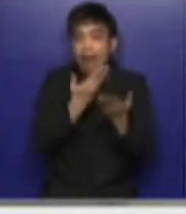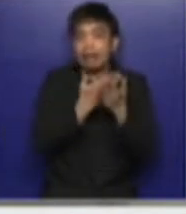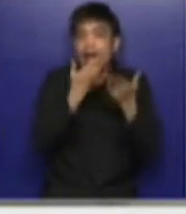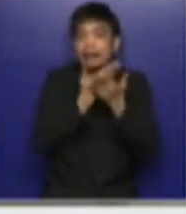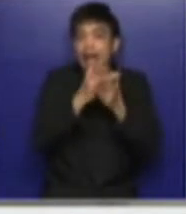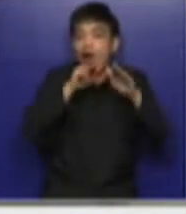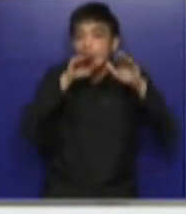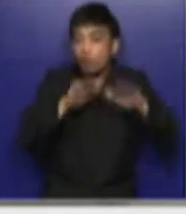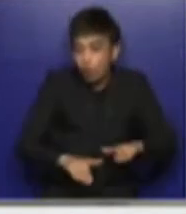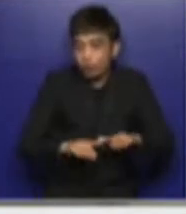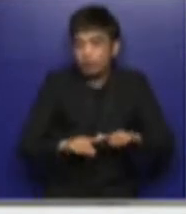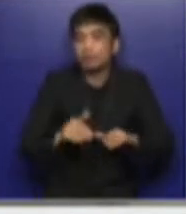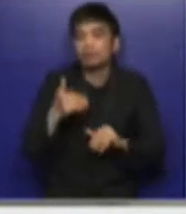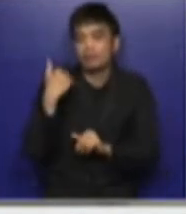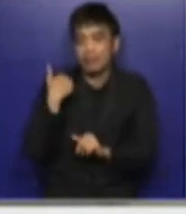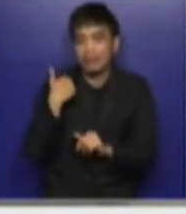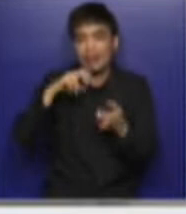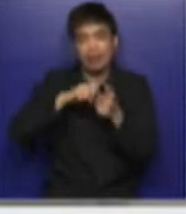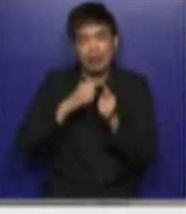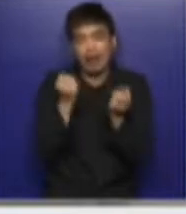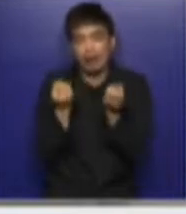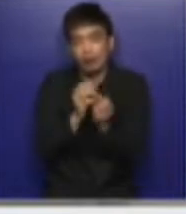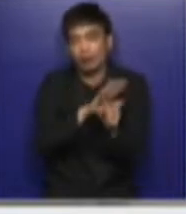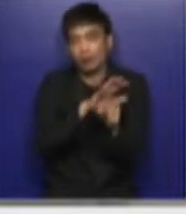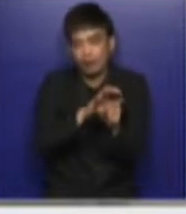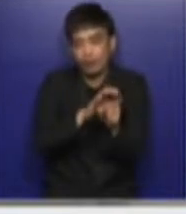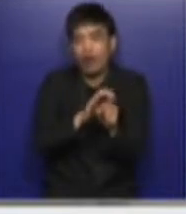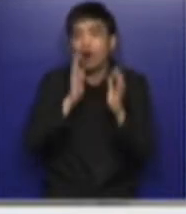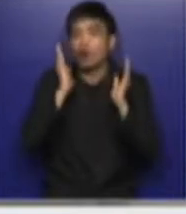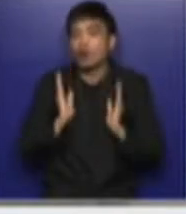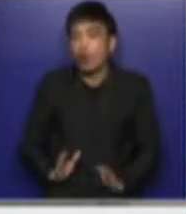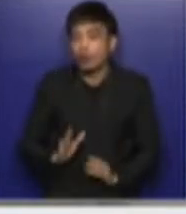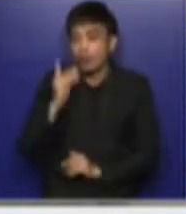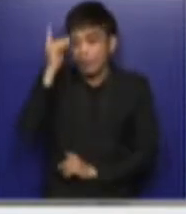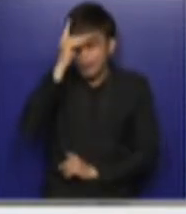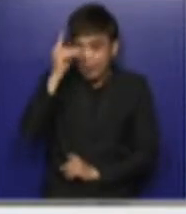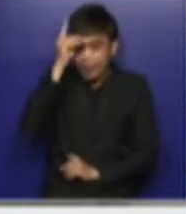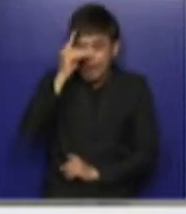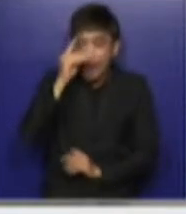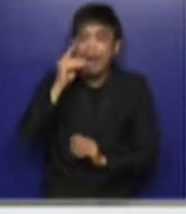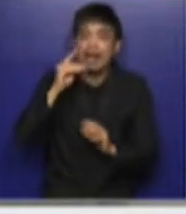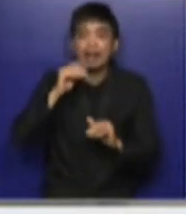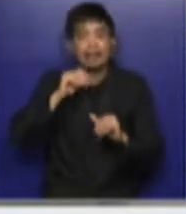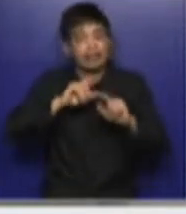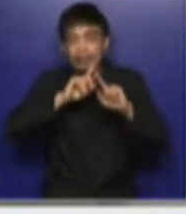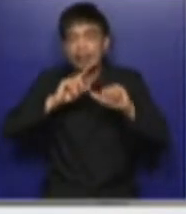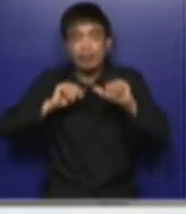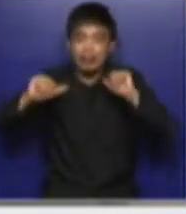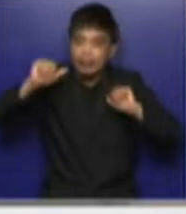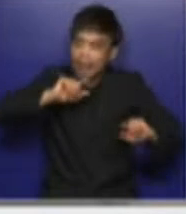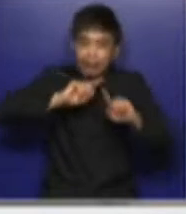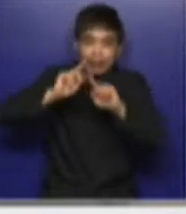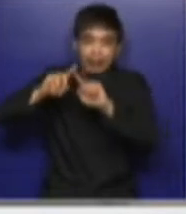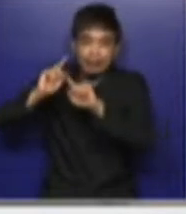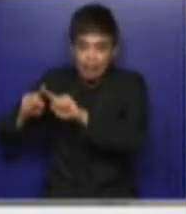ทนะคะจากวิกฤตโควิด-19ที่ผ่านมาค่ะศิลปินที่ผลิตผลงานสร้างสรรค์ในสาขาต่างๆเหล่านี้ประสบปัญหาใน